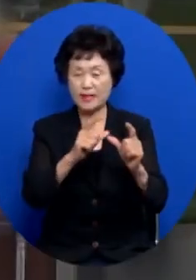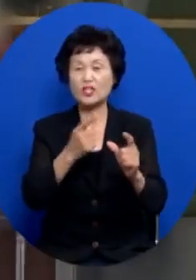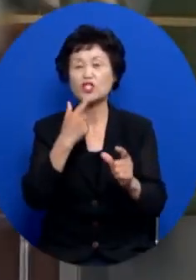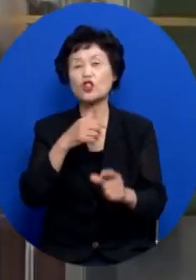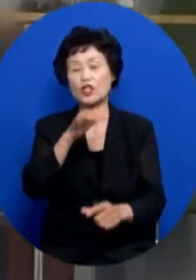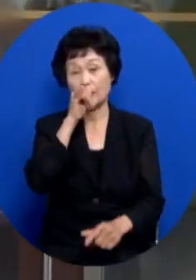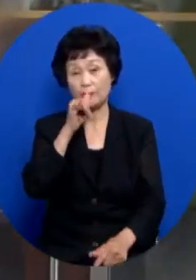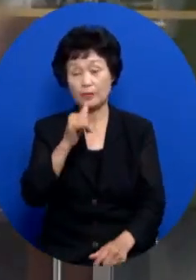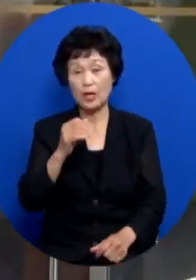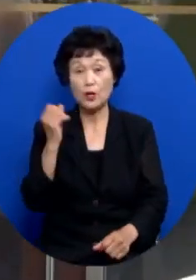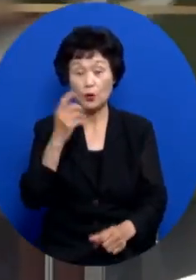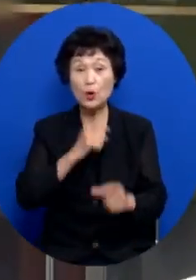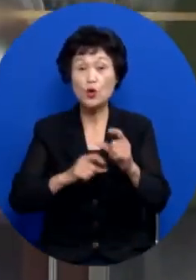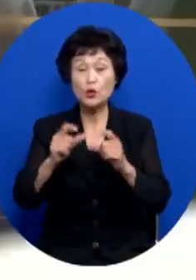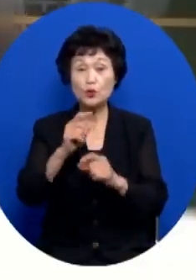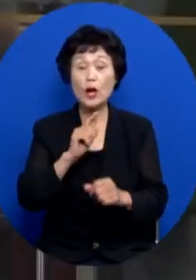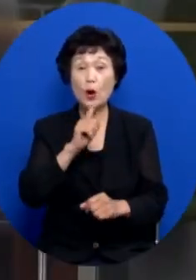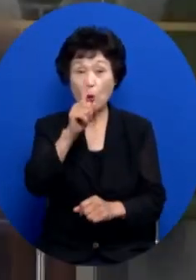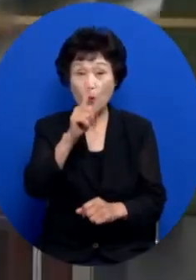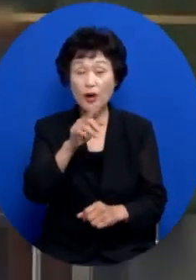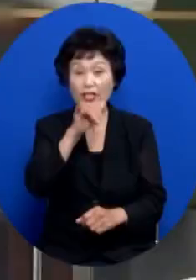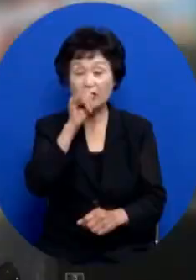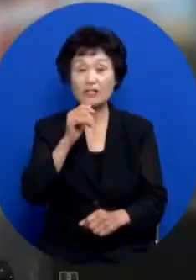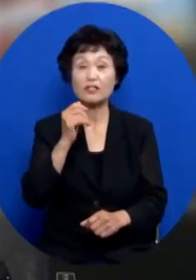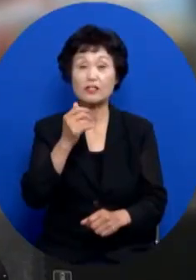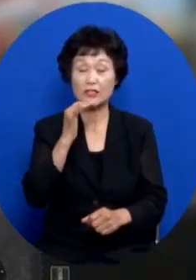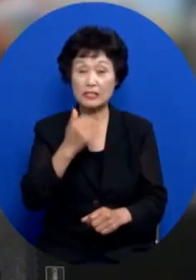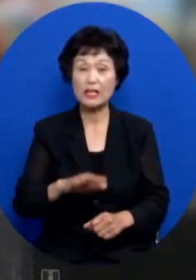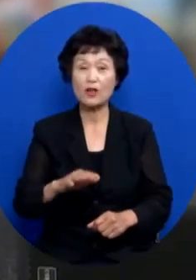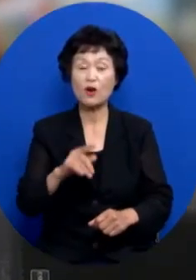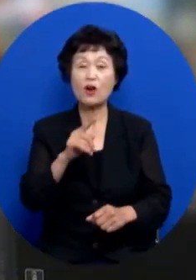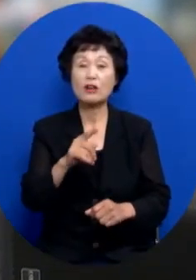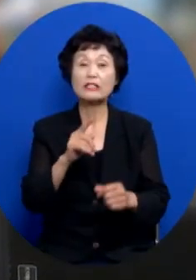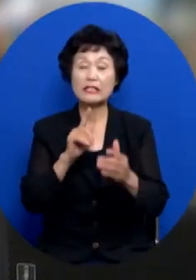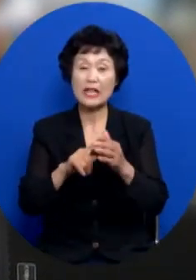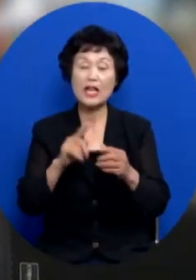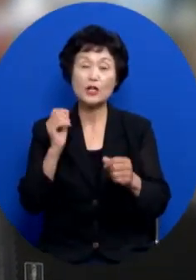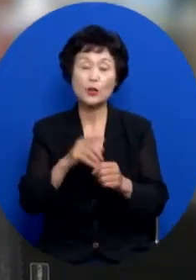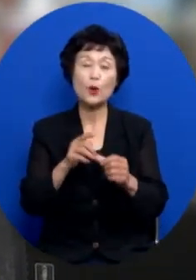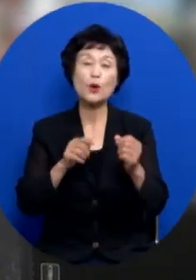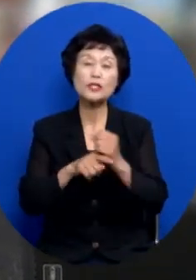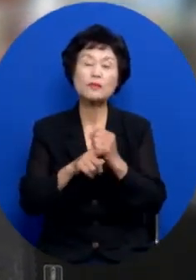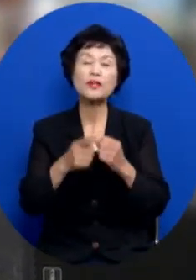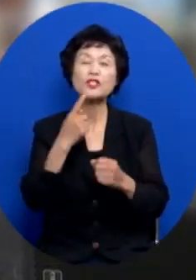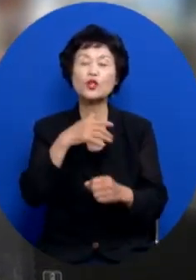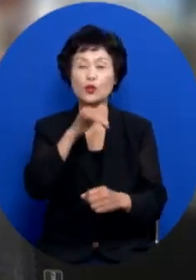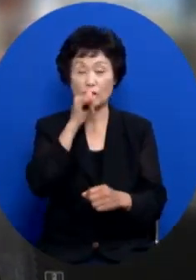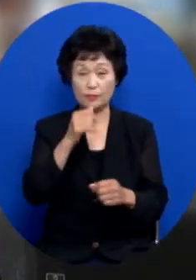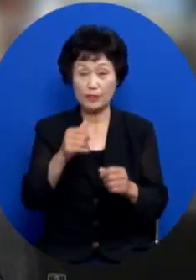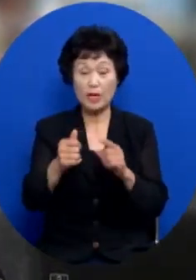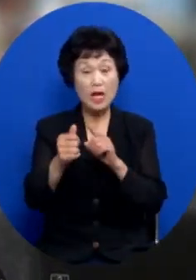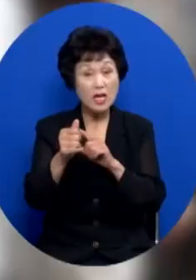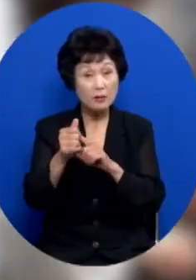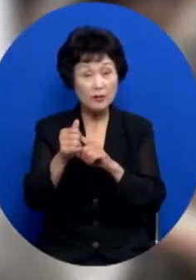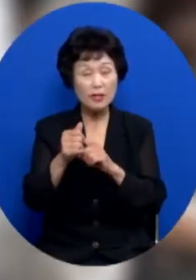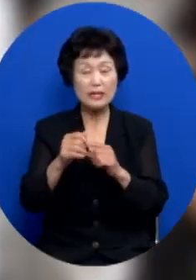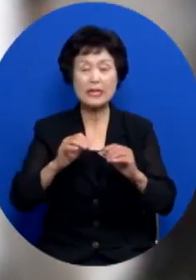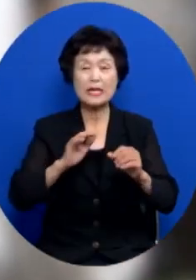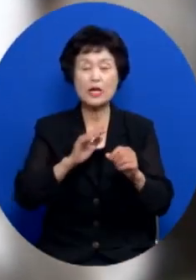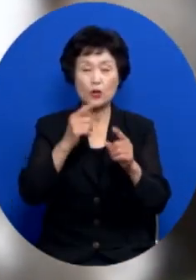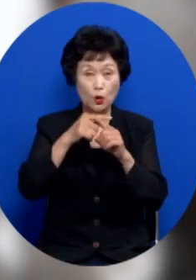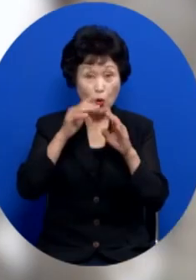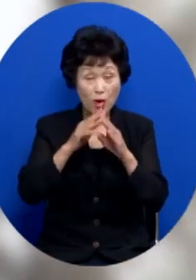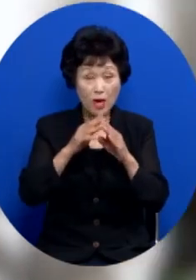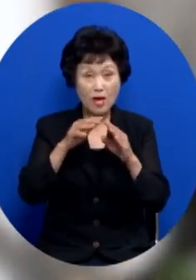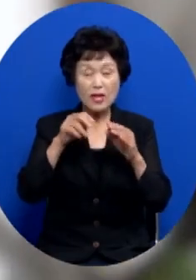추가 고발을 당해서 지난 6월 27일 비공개로 심리를 받기도 했습니다. 이 목사는 교회가 사랑과 평화의 공동체가 될